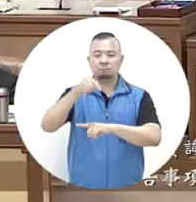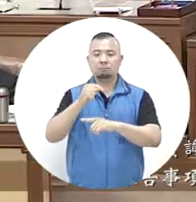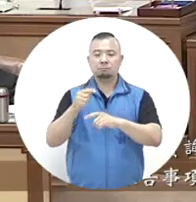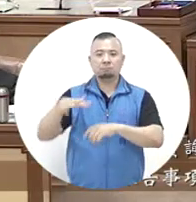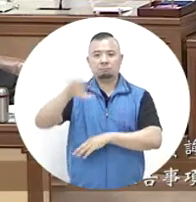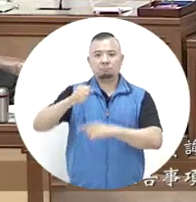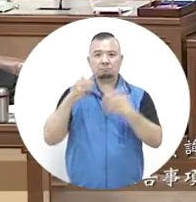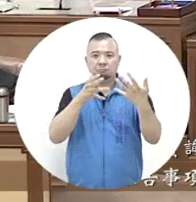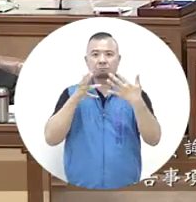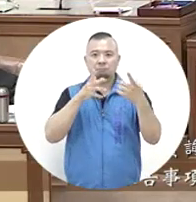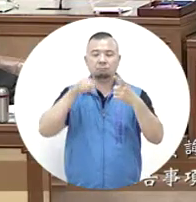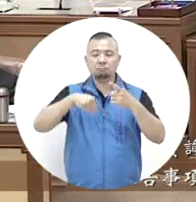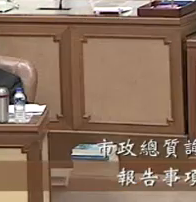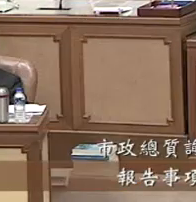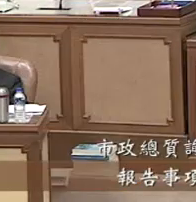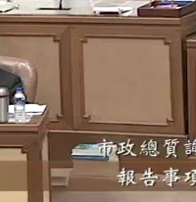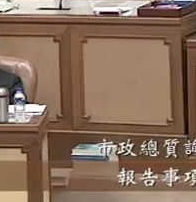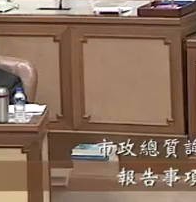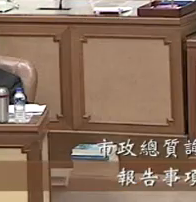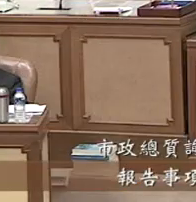请开始。